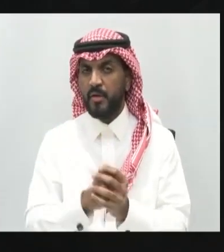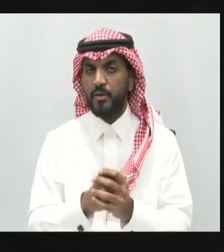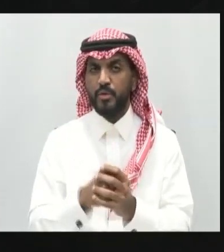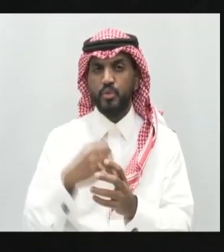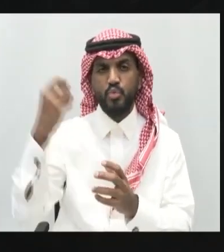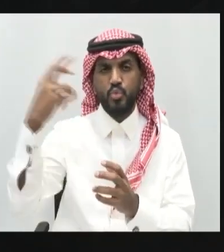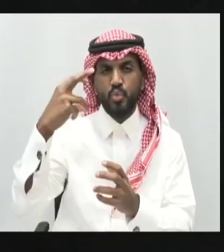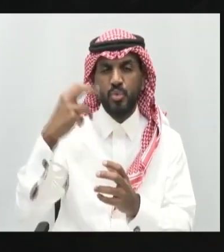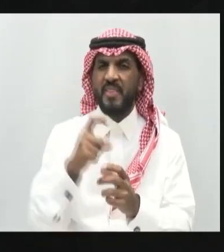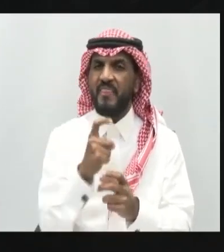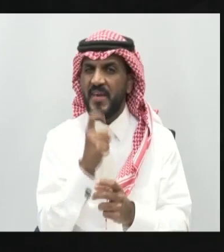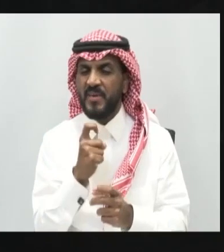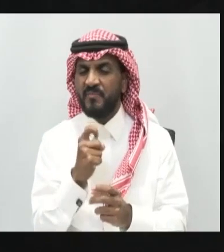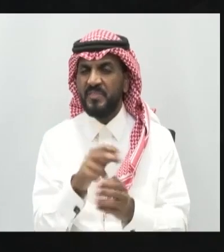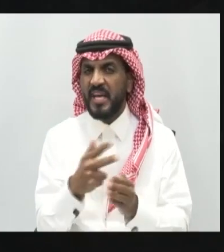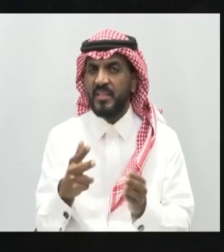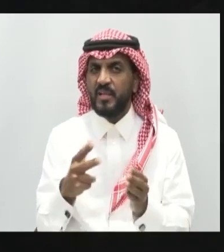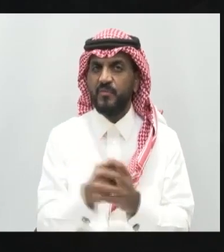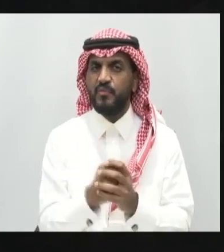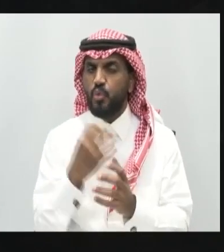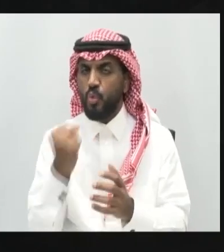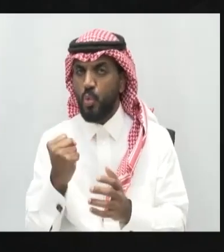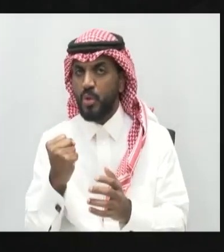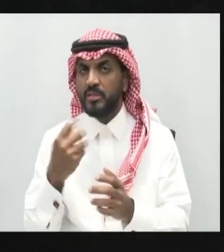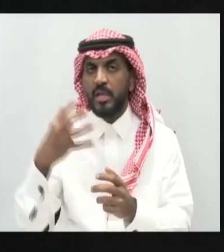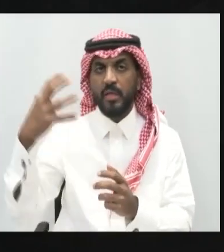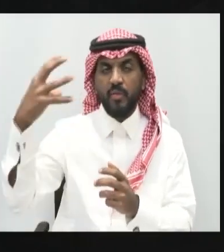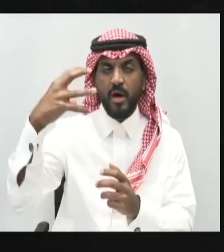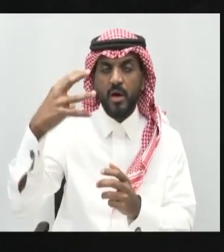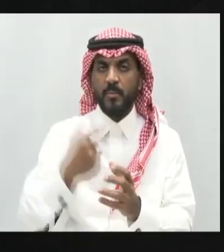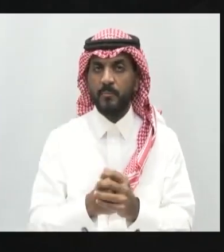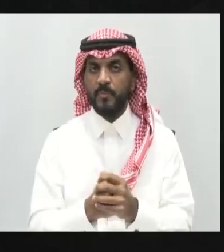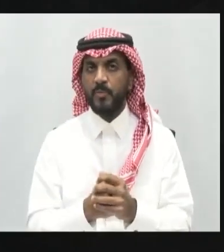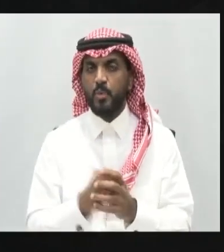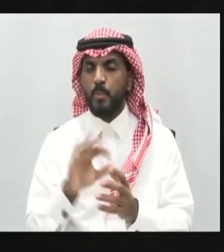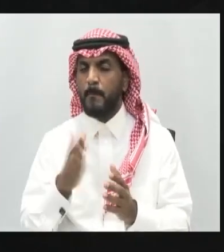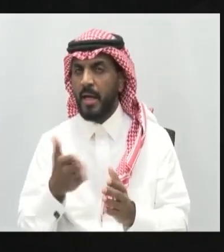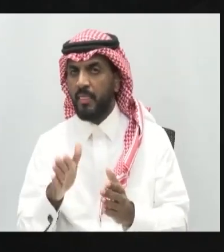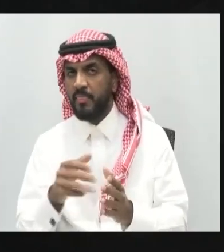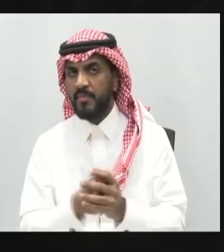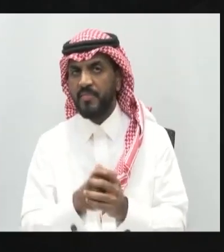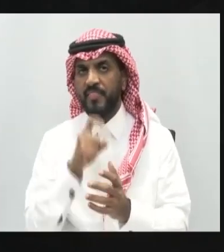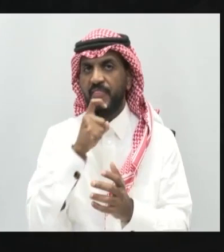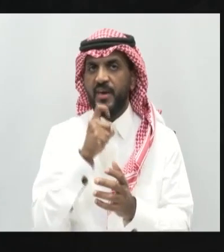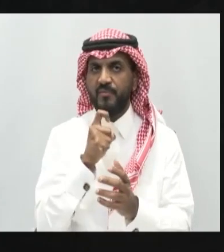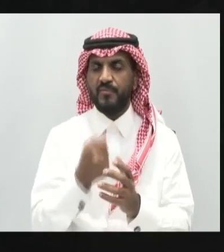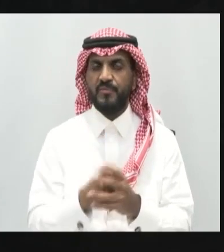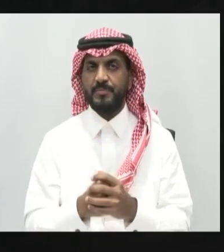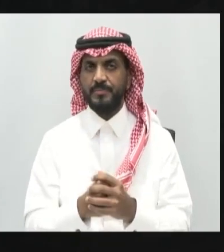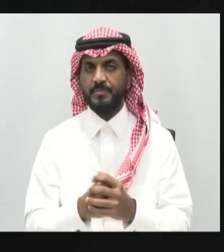ضعيف فتختلف في شده اضاءتها بعضها اضاءتها قويه وبعضها اضاءتها